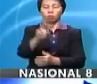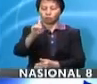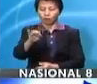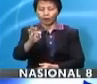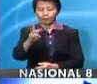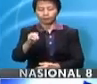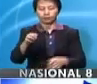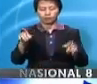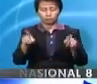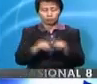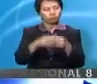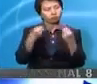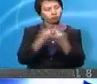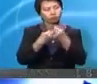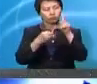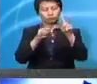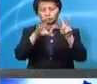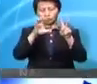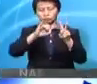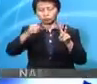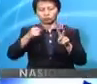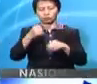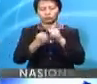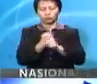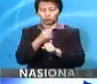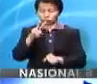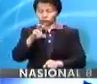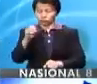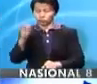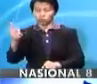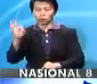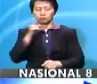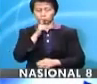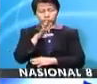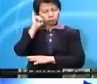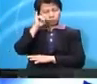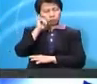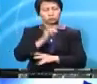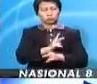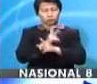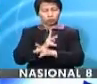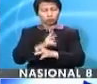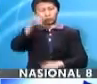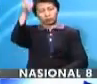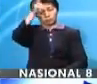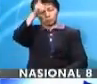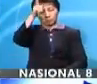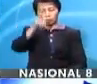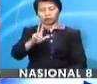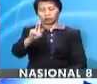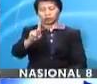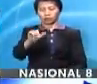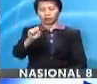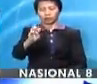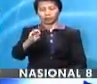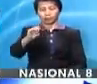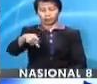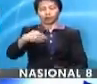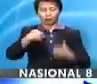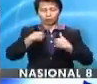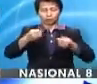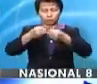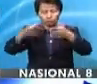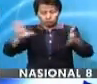berjumlah RM200 juta ringgit pada tahun 2009 dan ia dijamin sepenuhnya oleh kerajaan. KWSP turut mempunyai